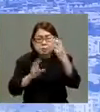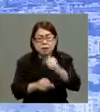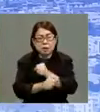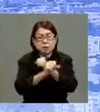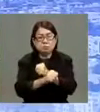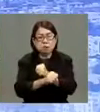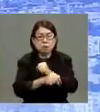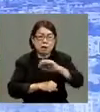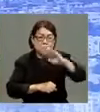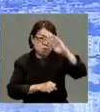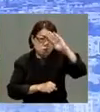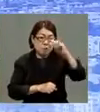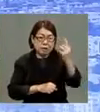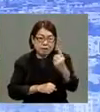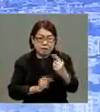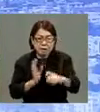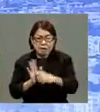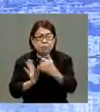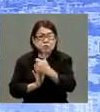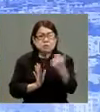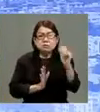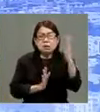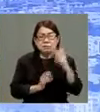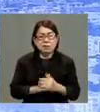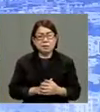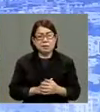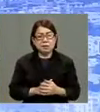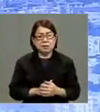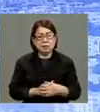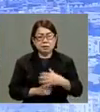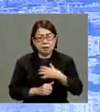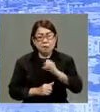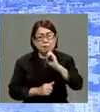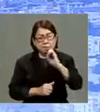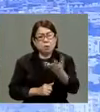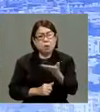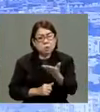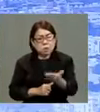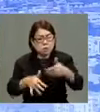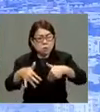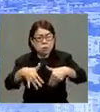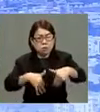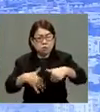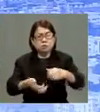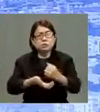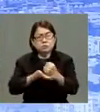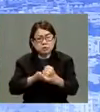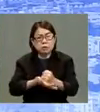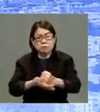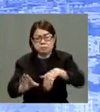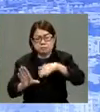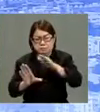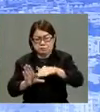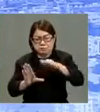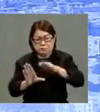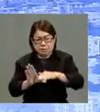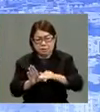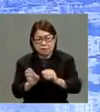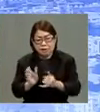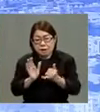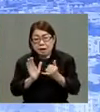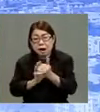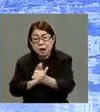นะครับไม่ได้มีเหตุผลด้านอื่นนะครับก็อยากจะบอกว่าขอให้ประชาชนช่วยกัน ช่วยกันลงนะครับเช็คอินเช็คเอาท์นะครับร้